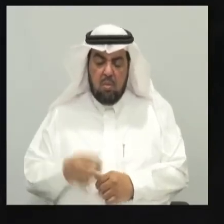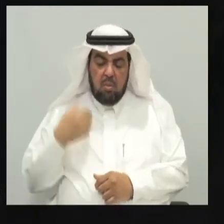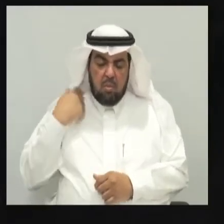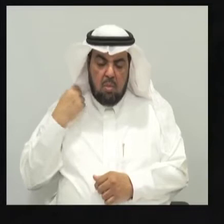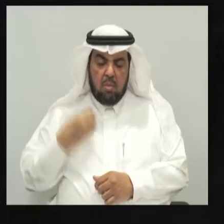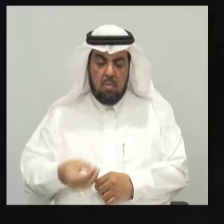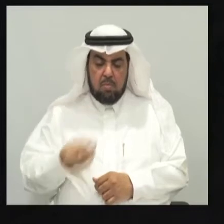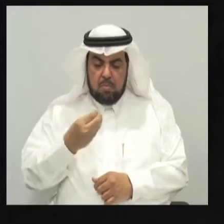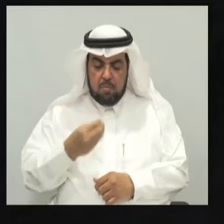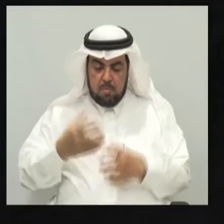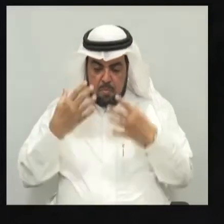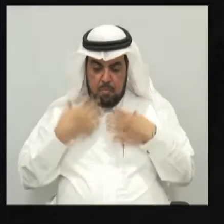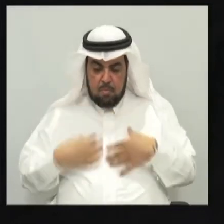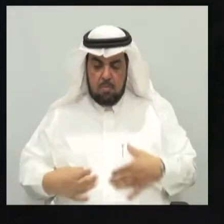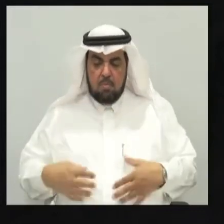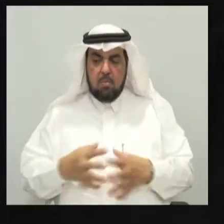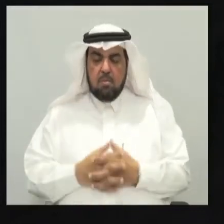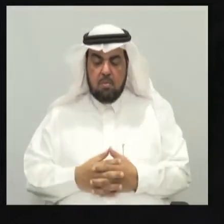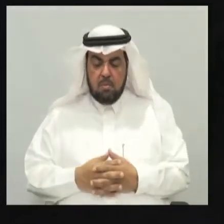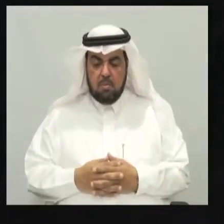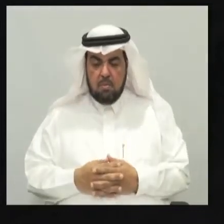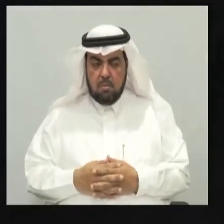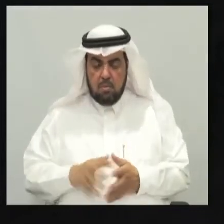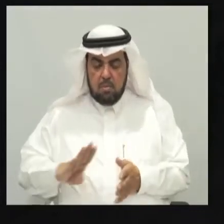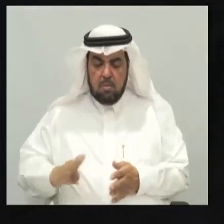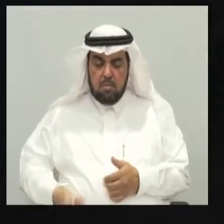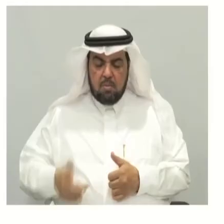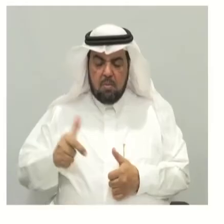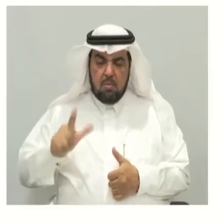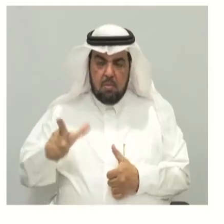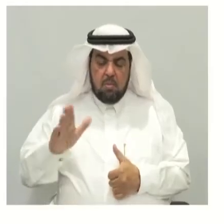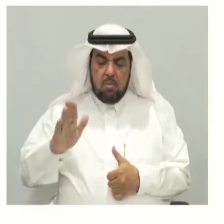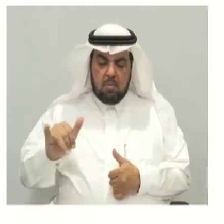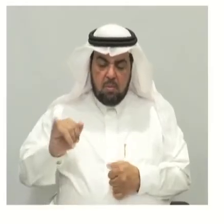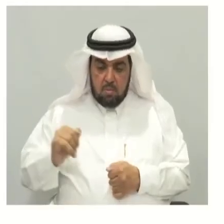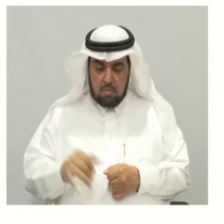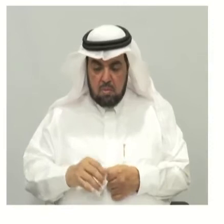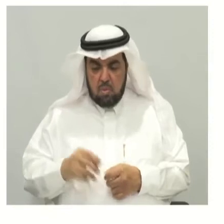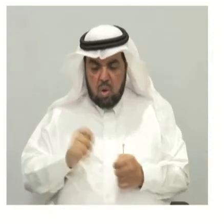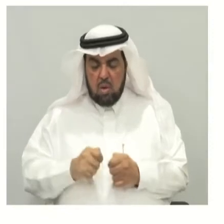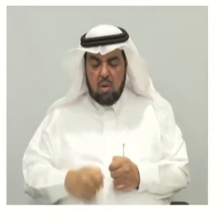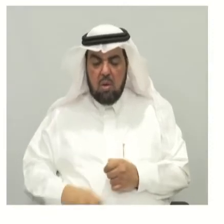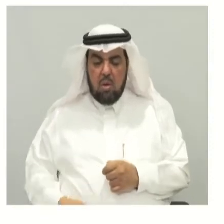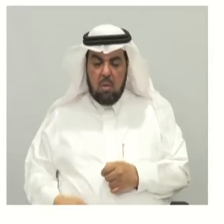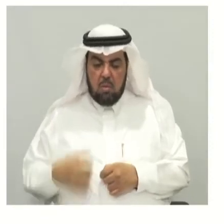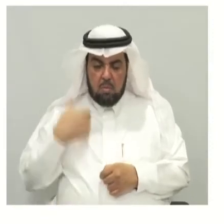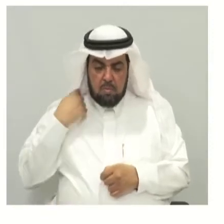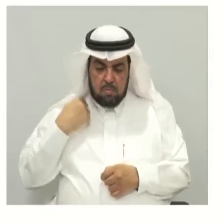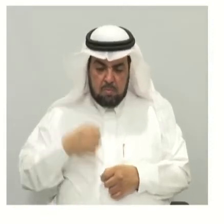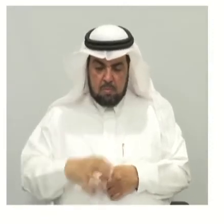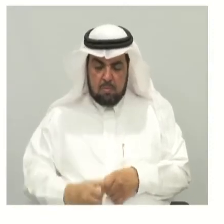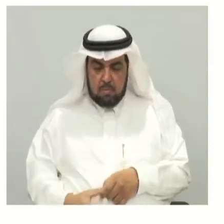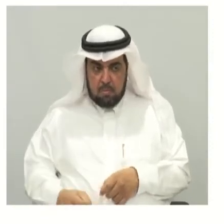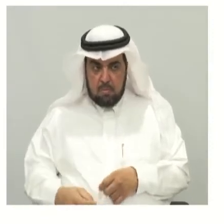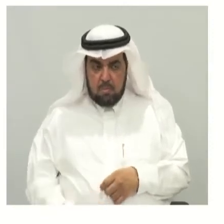في أجسامنا أيضا بعض الفلزات نحتاجها كالكالسيوم وغيرها والحديد وغيرها. هذه العناصر أمثلة على الفلزات